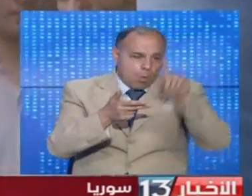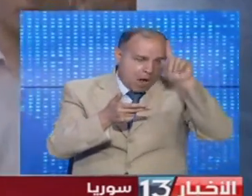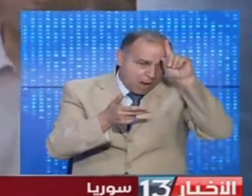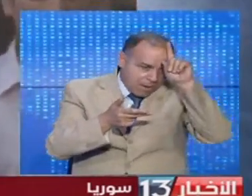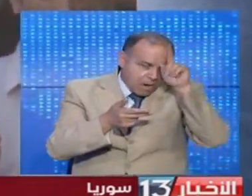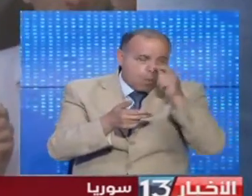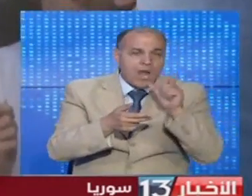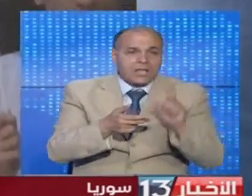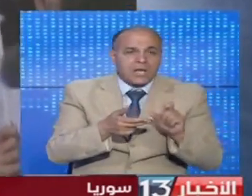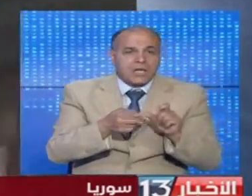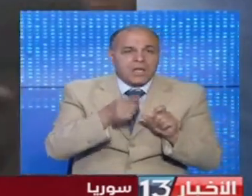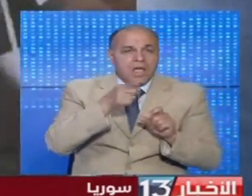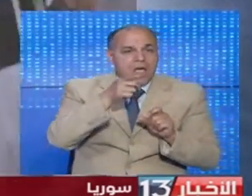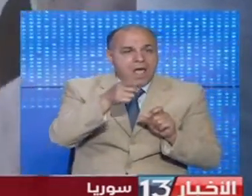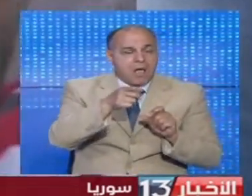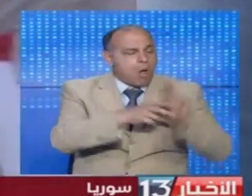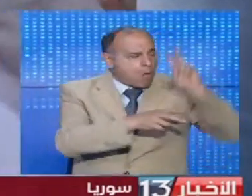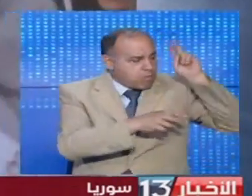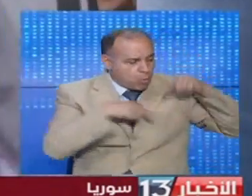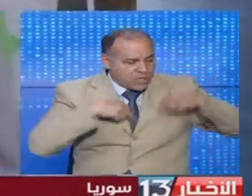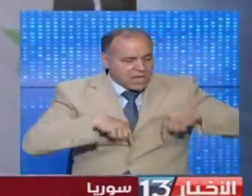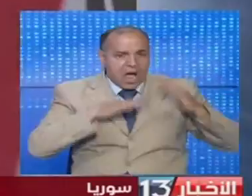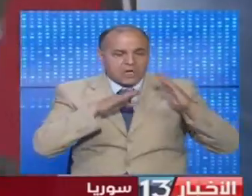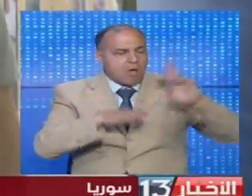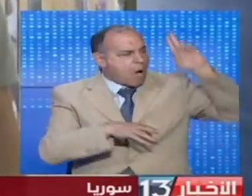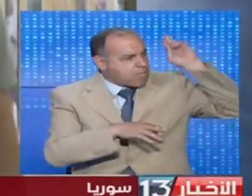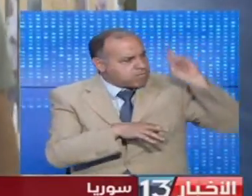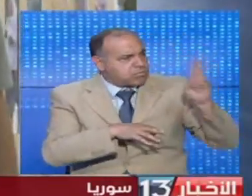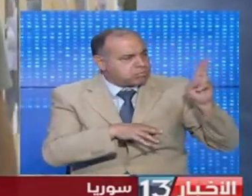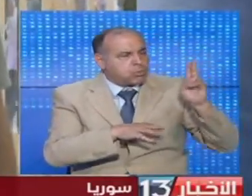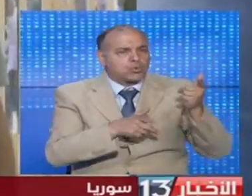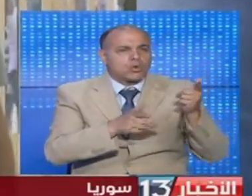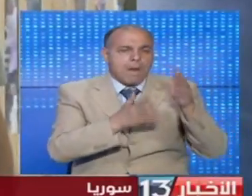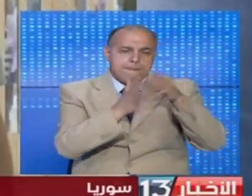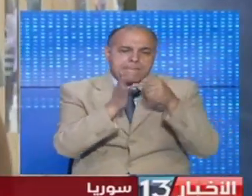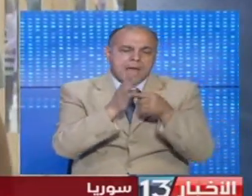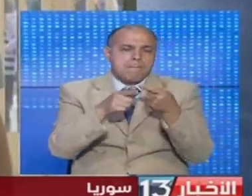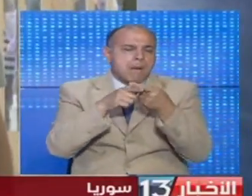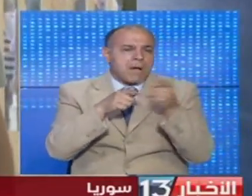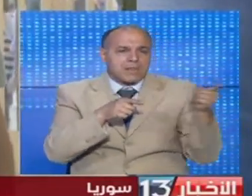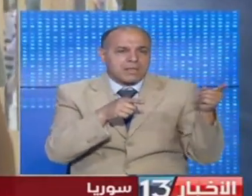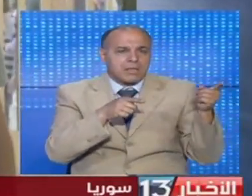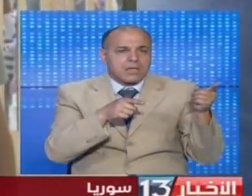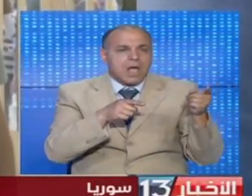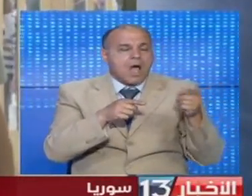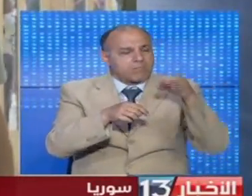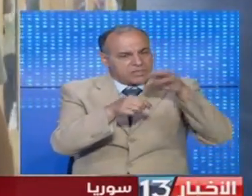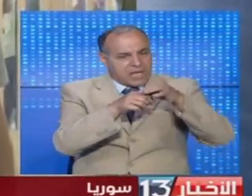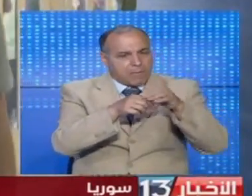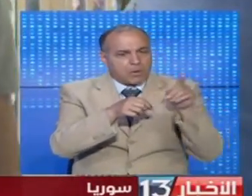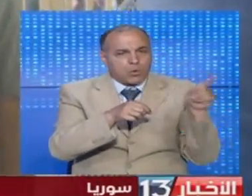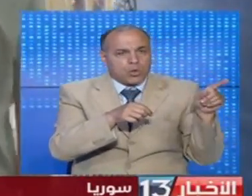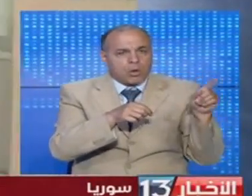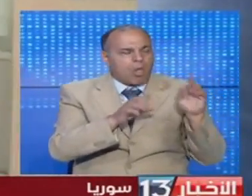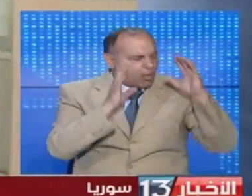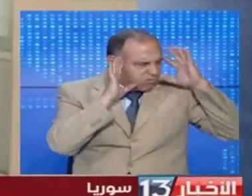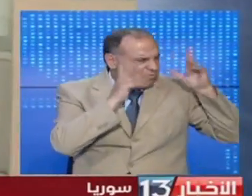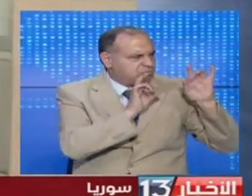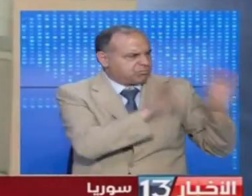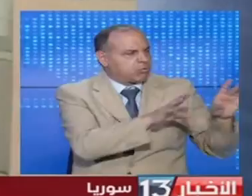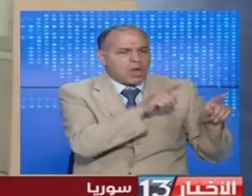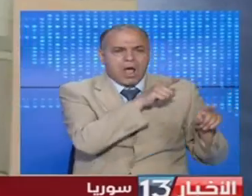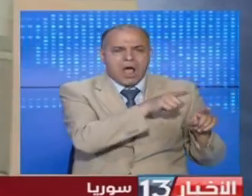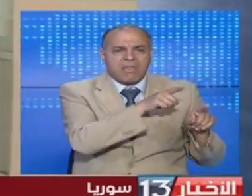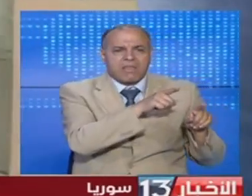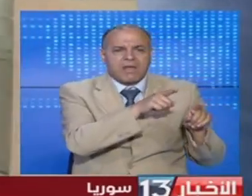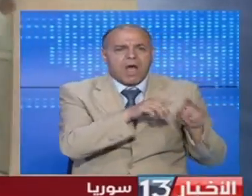وايطاليا حيث ادان وزراء خارجيه هذه الدول في بيان مشترك هذه العمليه واستنكروا اجرائها